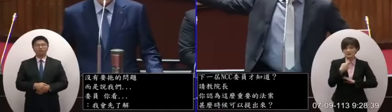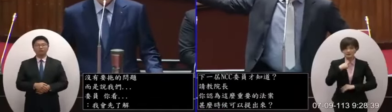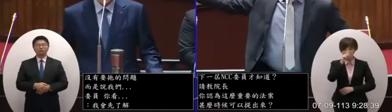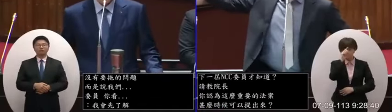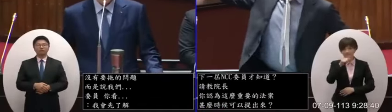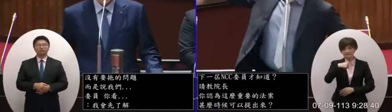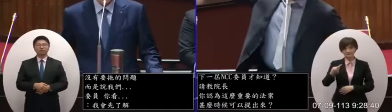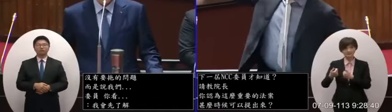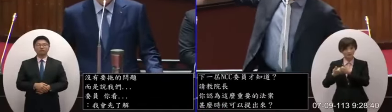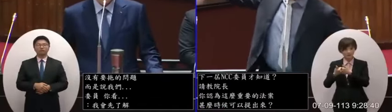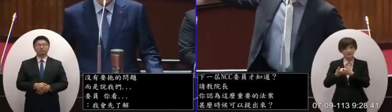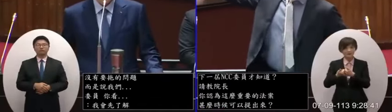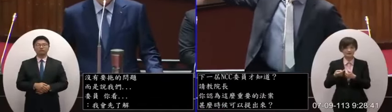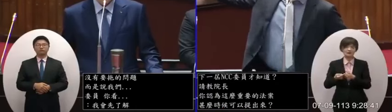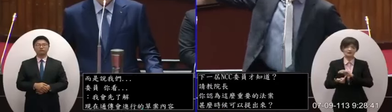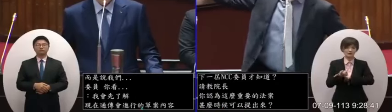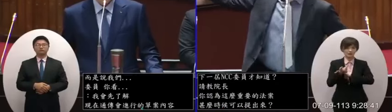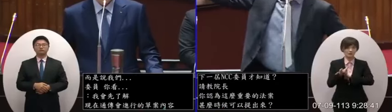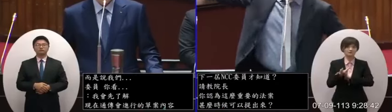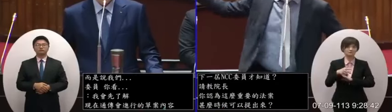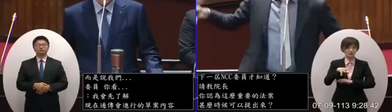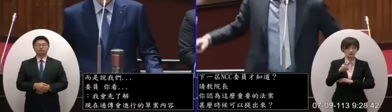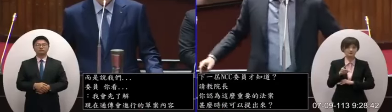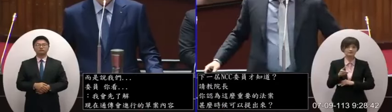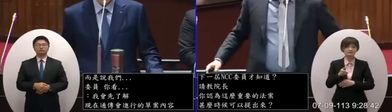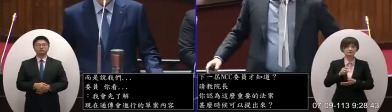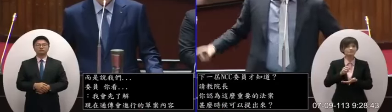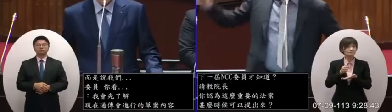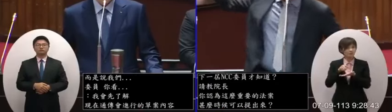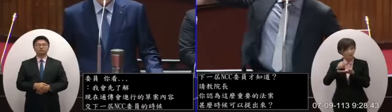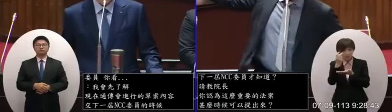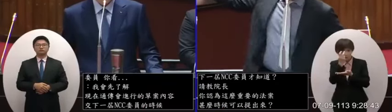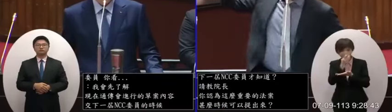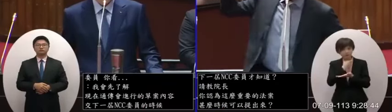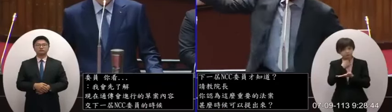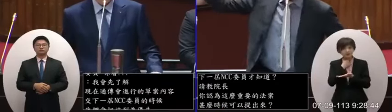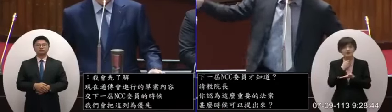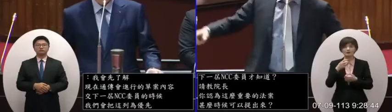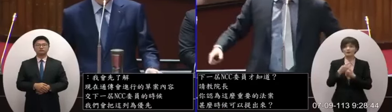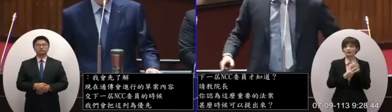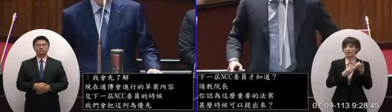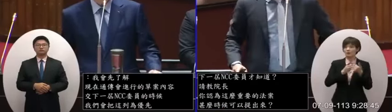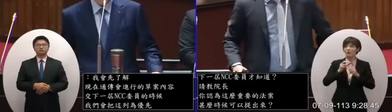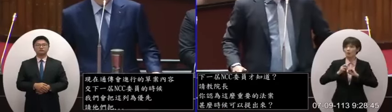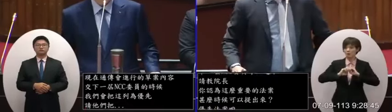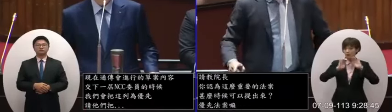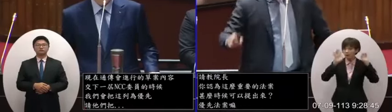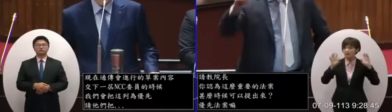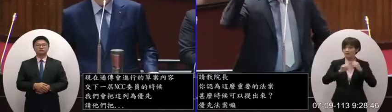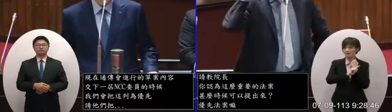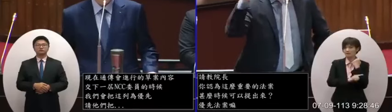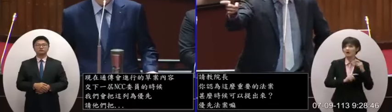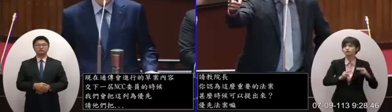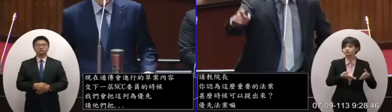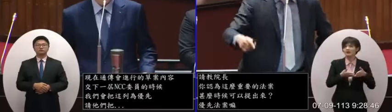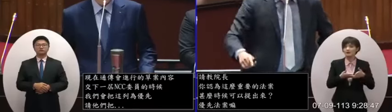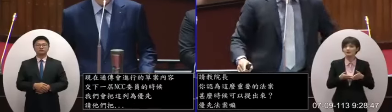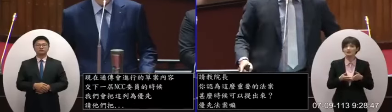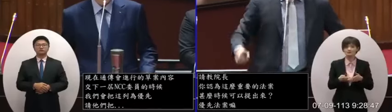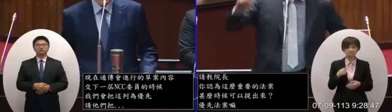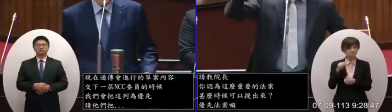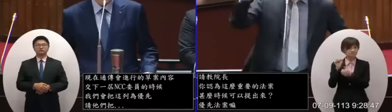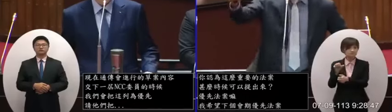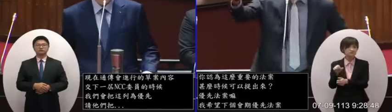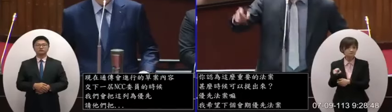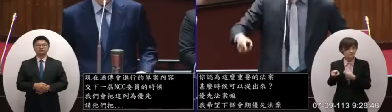先法案，因为我们也有提出卫广法的修法。我们除了要去制裁这一种明知道红线在